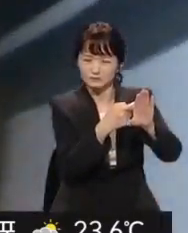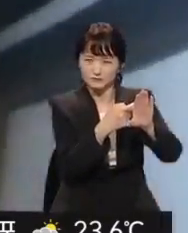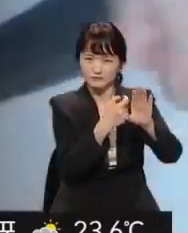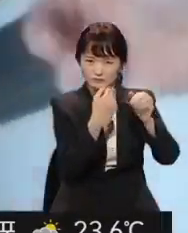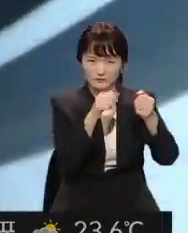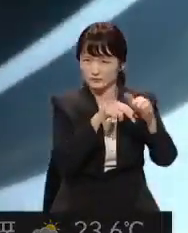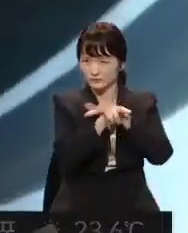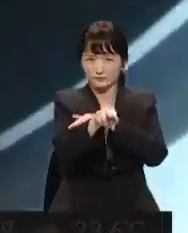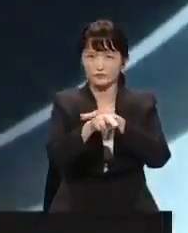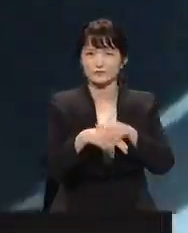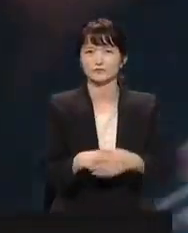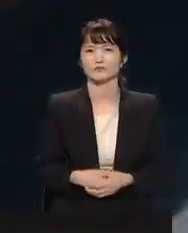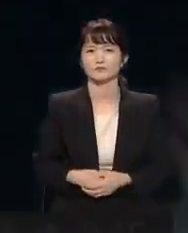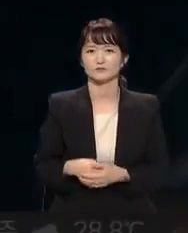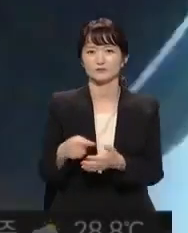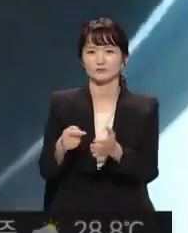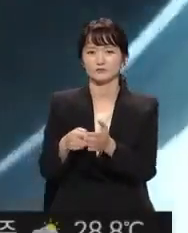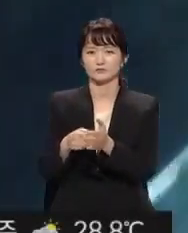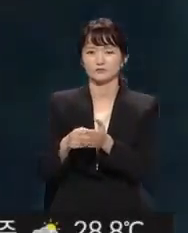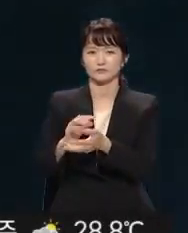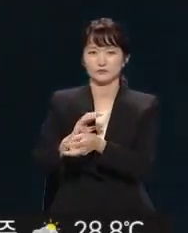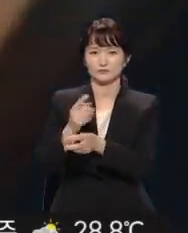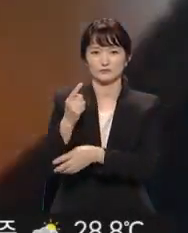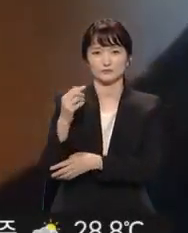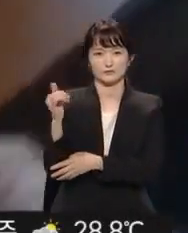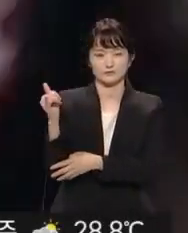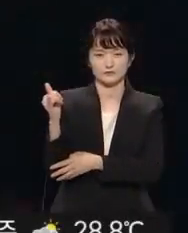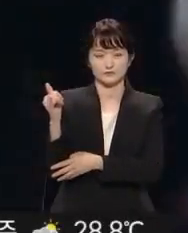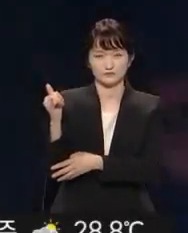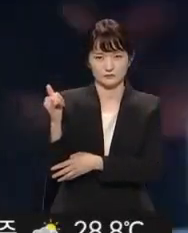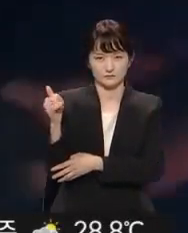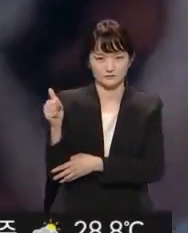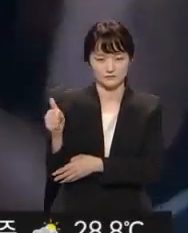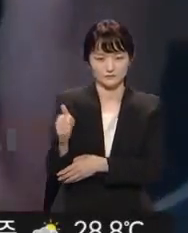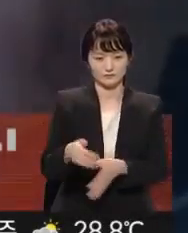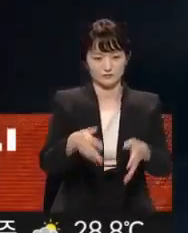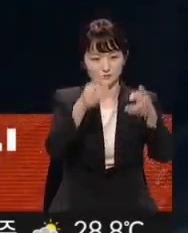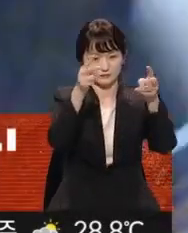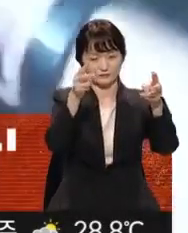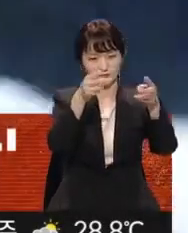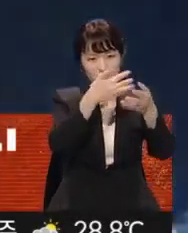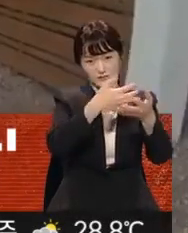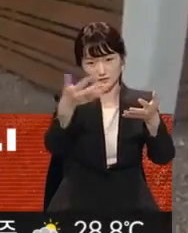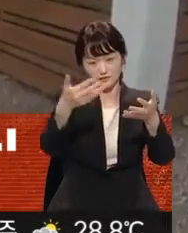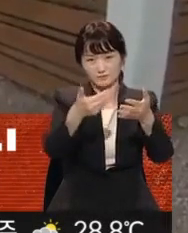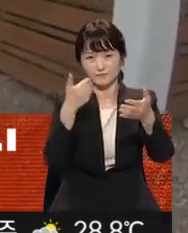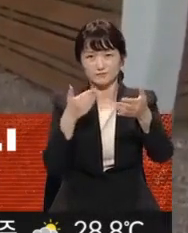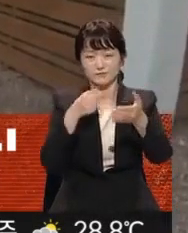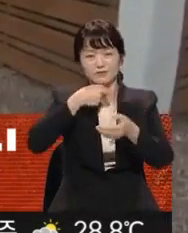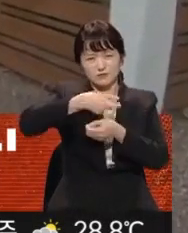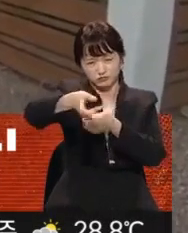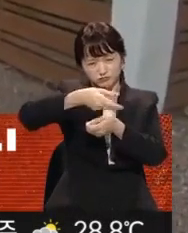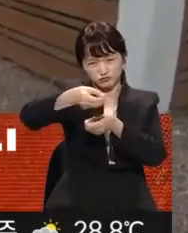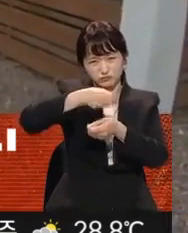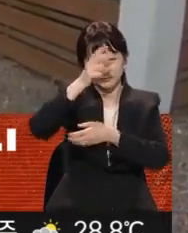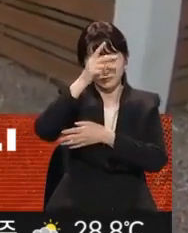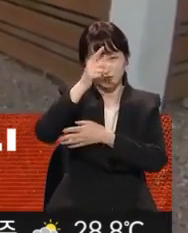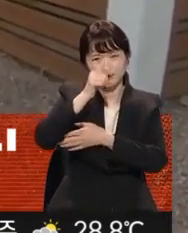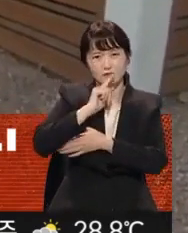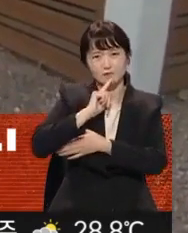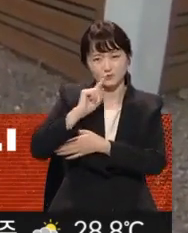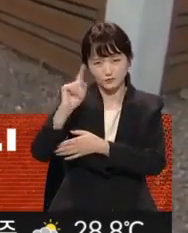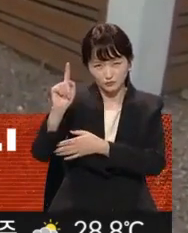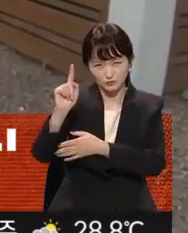아유, 다행이네요. 출동한 소방대원들이 2층에 난 불이 더 번지기 전에 진압을 했고요. 이날 경찰들의 재빠른 도움으로 신고자의